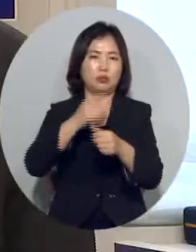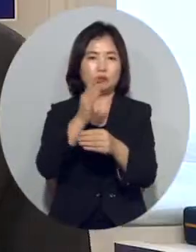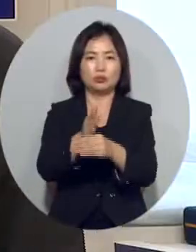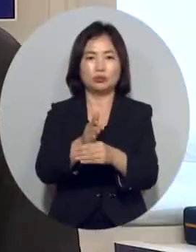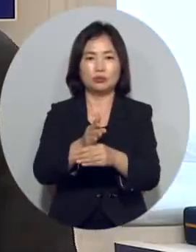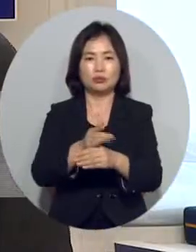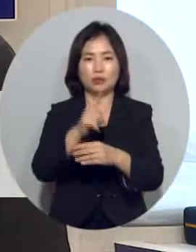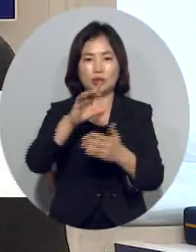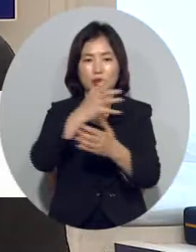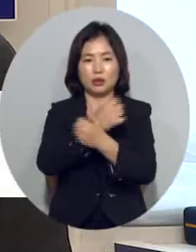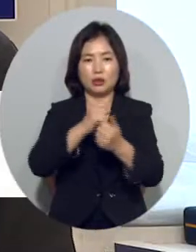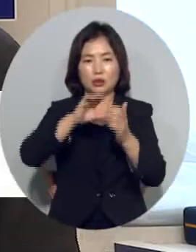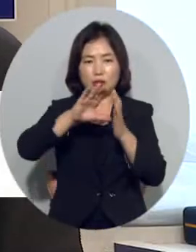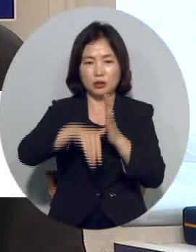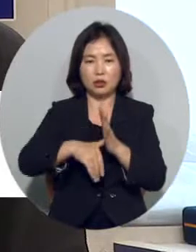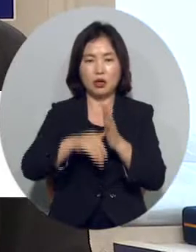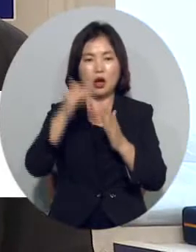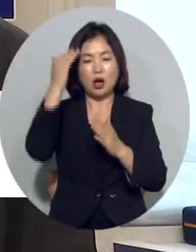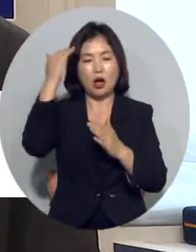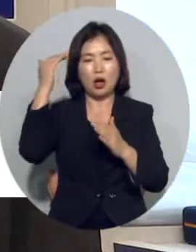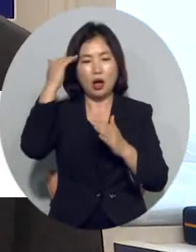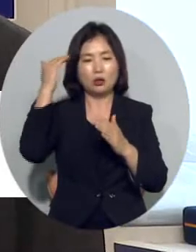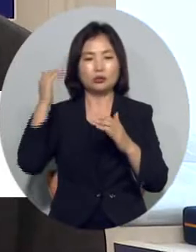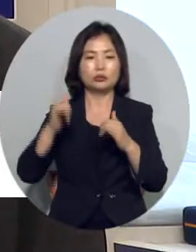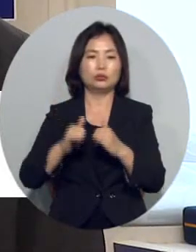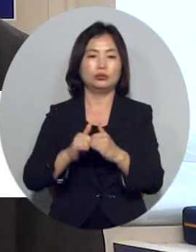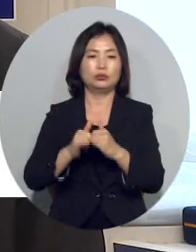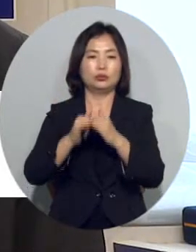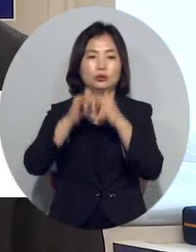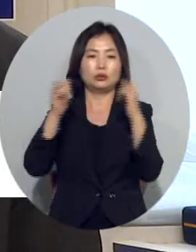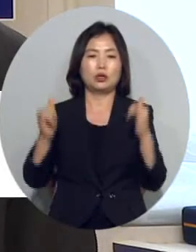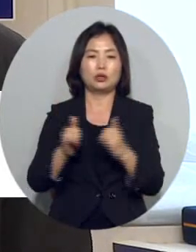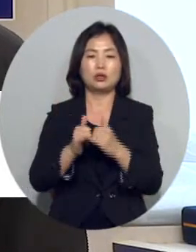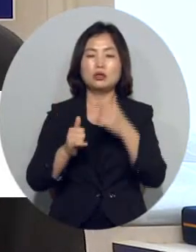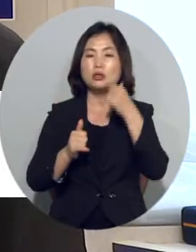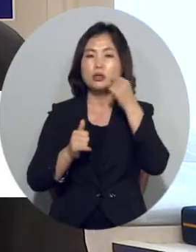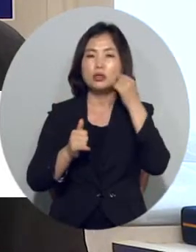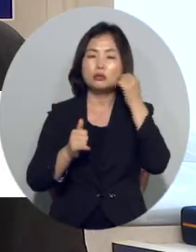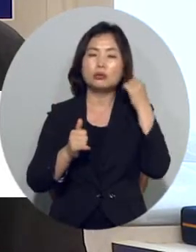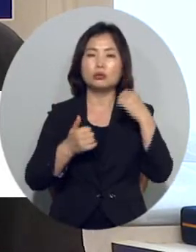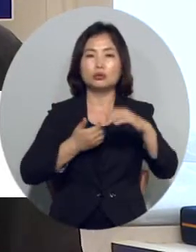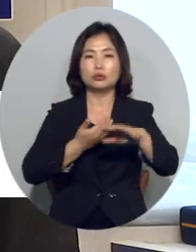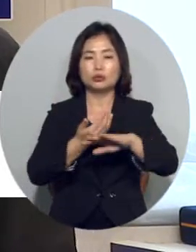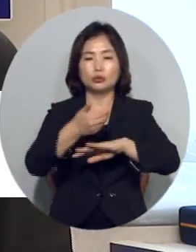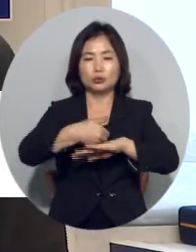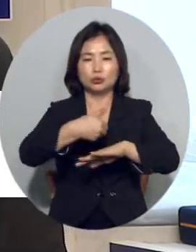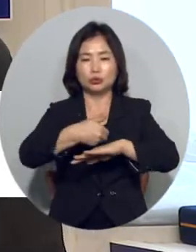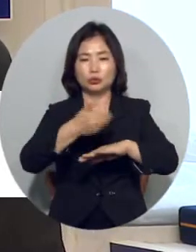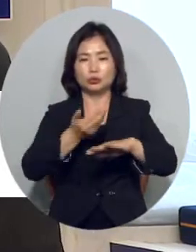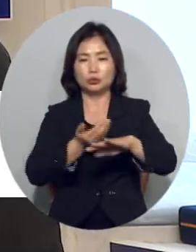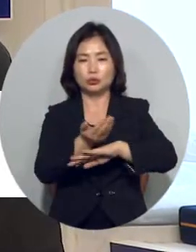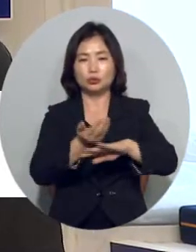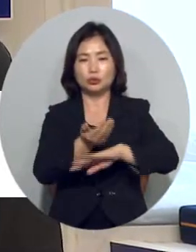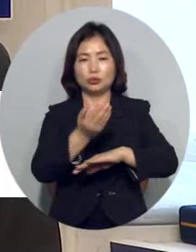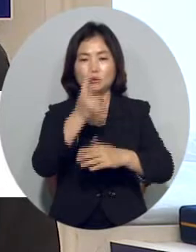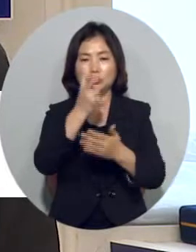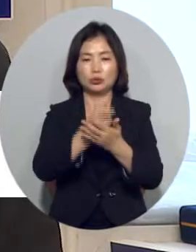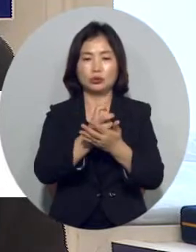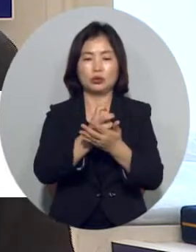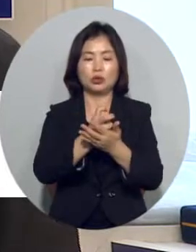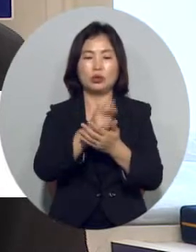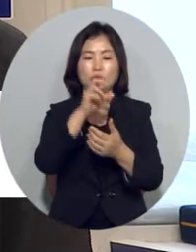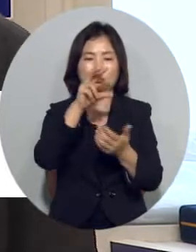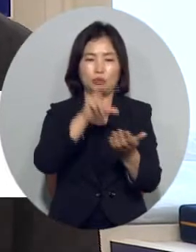당시 계약 시점으로 보면 은 어 한국 사회에서 일본의 그 수출 규제